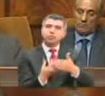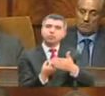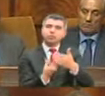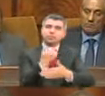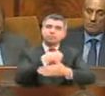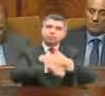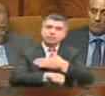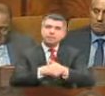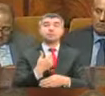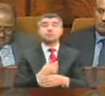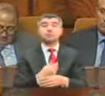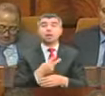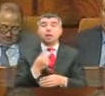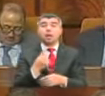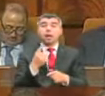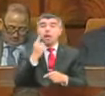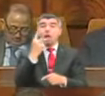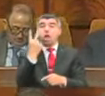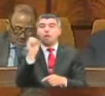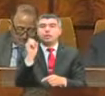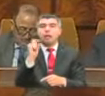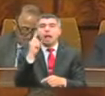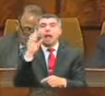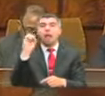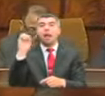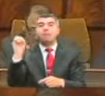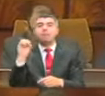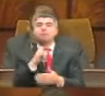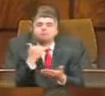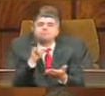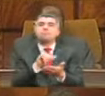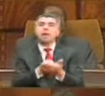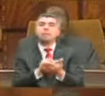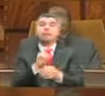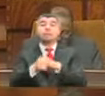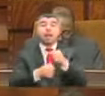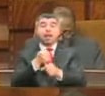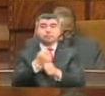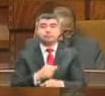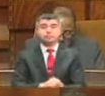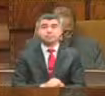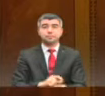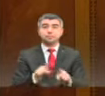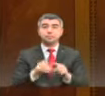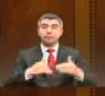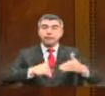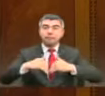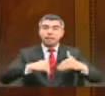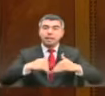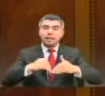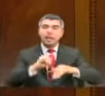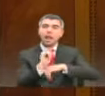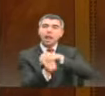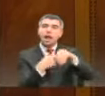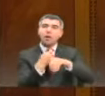ولادة إلى 20 لكل 1000 ولادة سنة 2021، رفع الولوج للطرق في العالم القروي